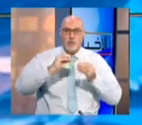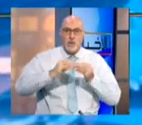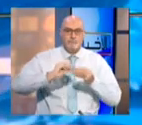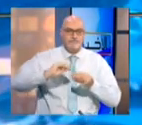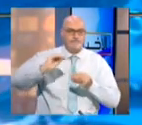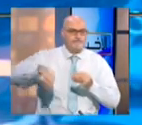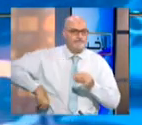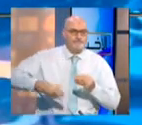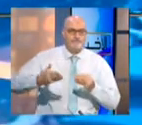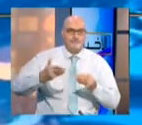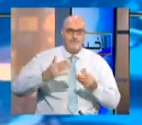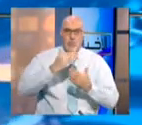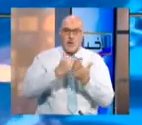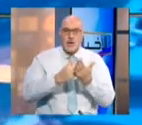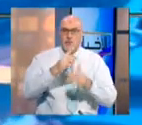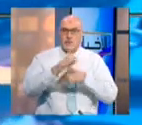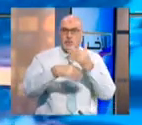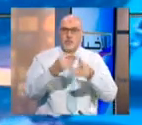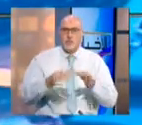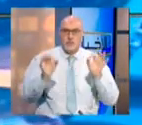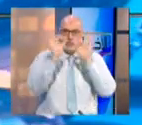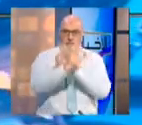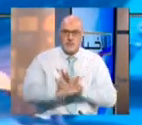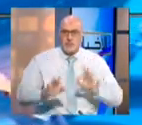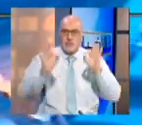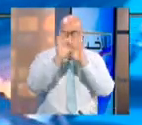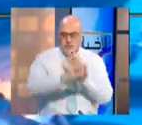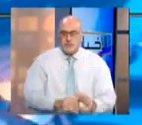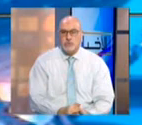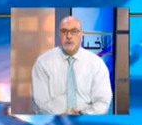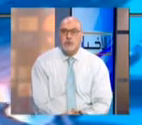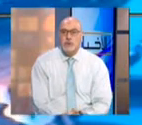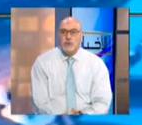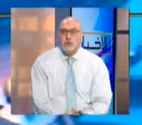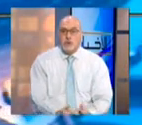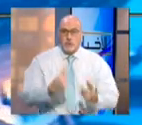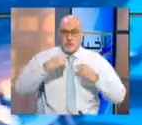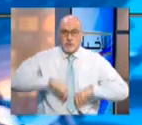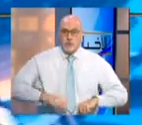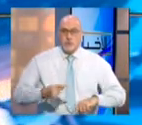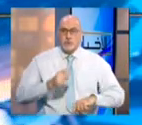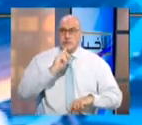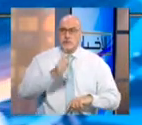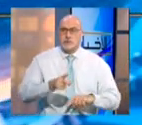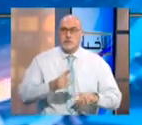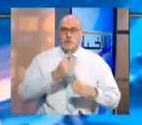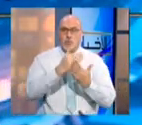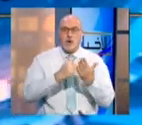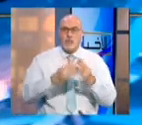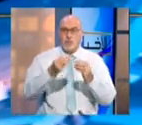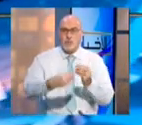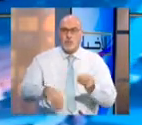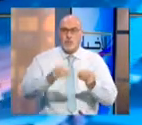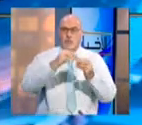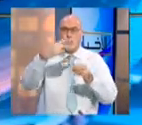ونقص في البرامج التنموية. ولتدارك هذا العجز خصصت الحكومة برنامجا تكميليا لفائدة